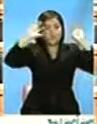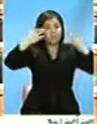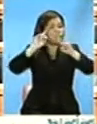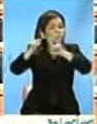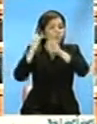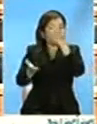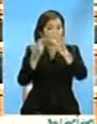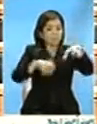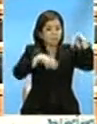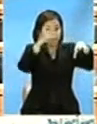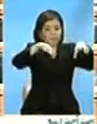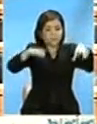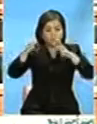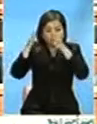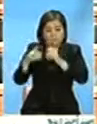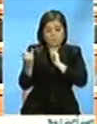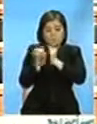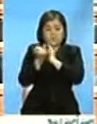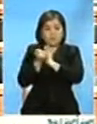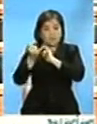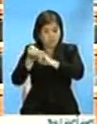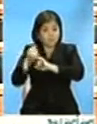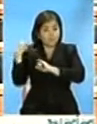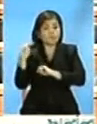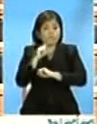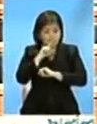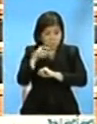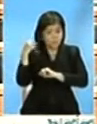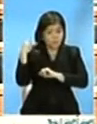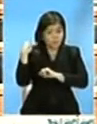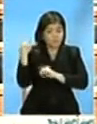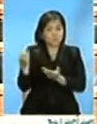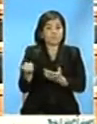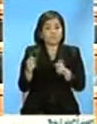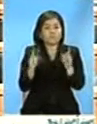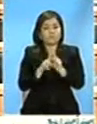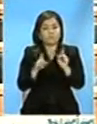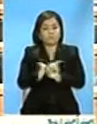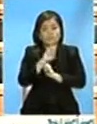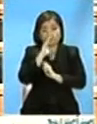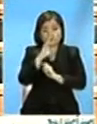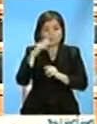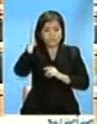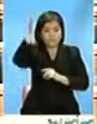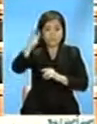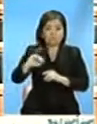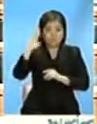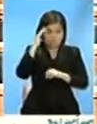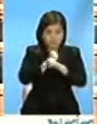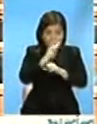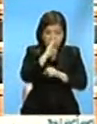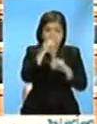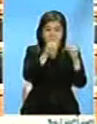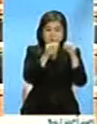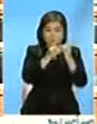อื่นของธุรกิจมีไหมครับปัจจุบันธุรกิจก็จะให้มีธรรมาภิบาลมีไหมครับในตลาดหลักทรัพ